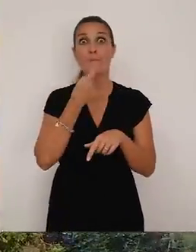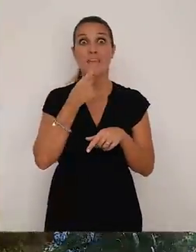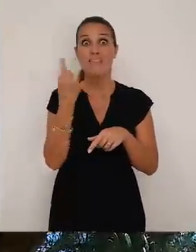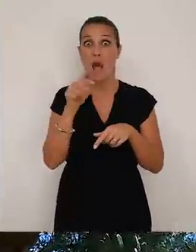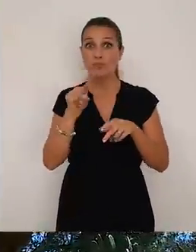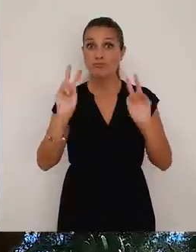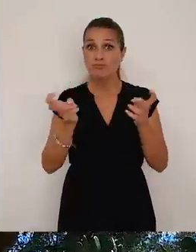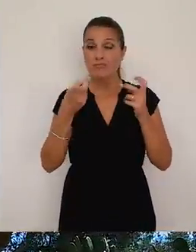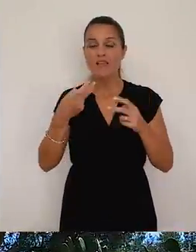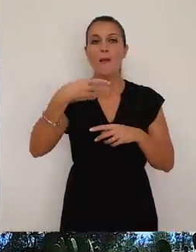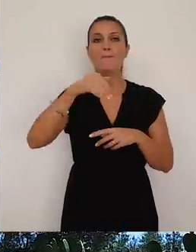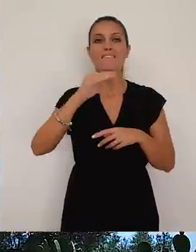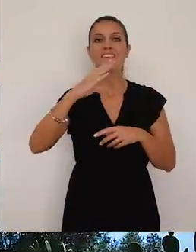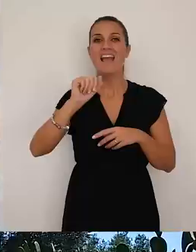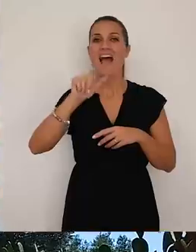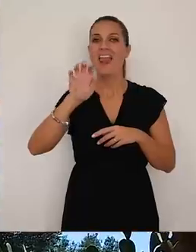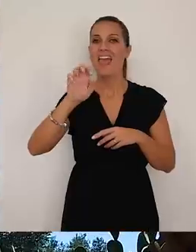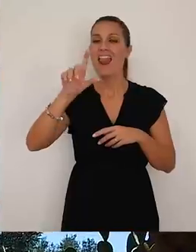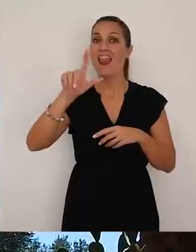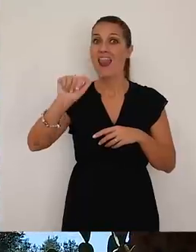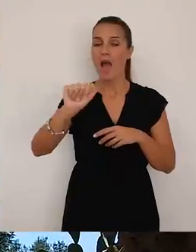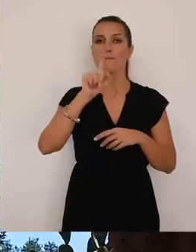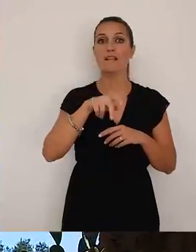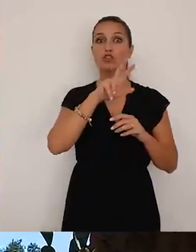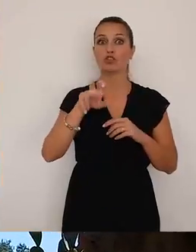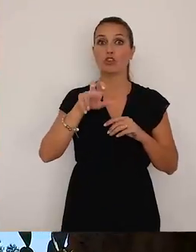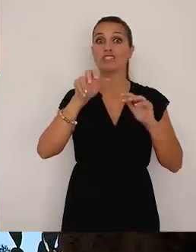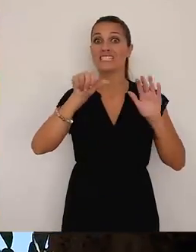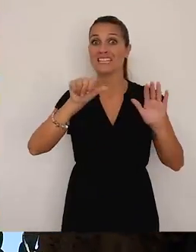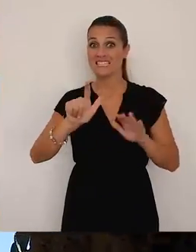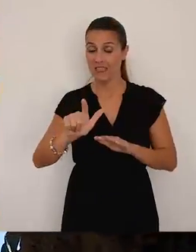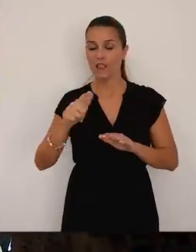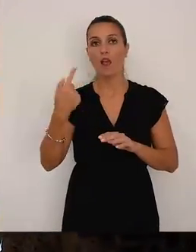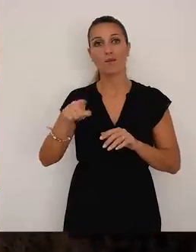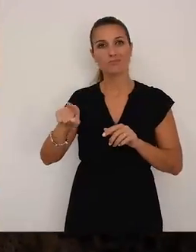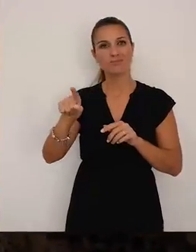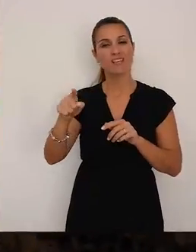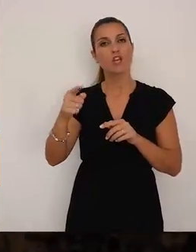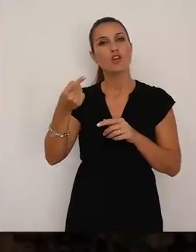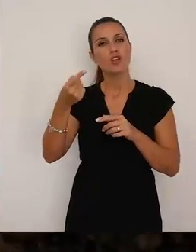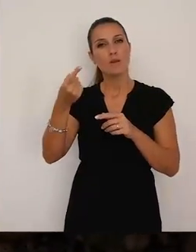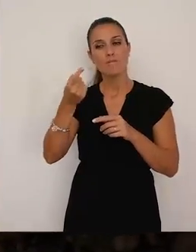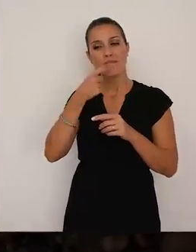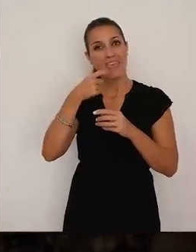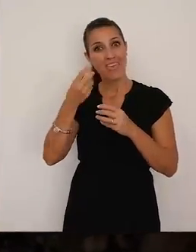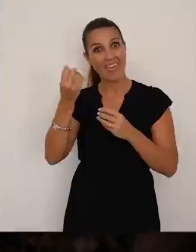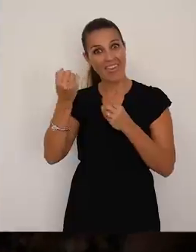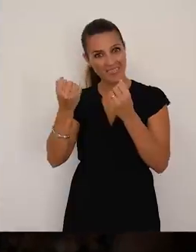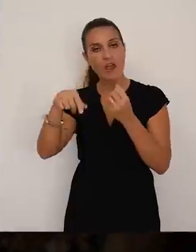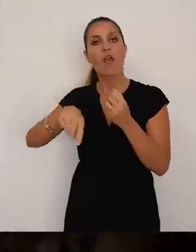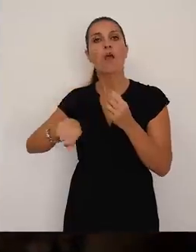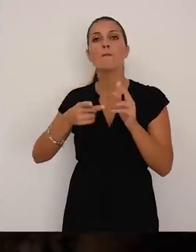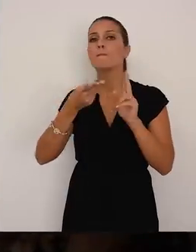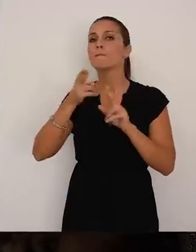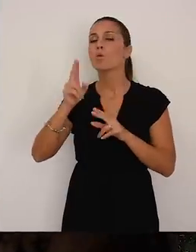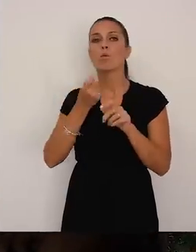Individuato da Mario Antonio Micalella nel lontano 1867, l'Iscusi si attesta tra i dolmen più importanti della